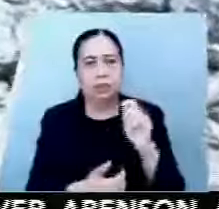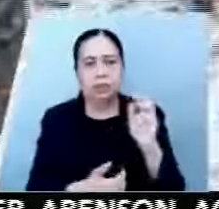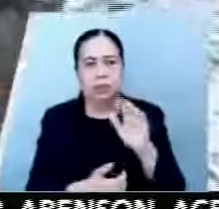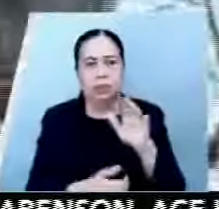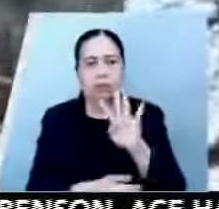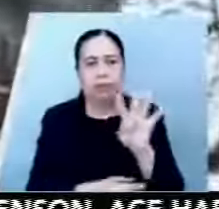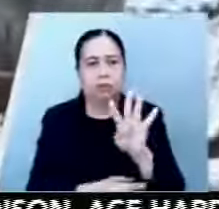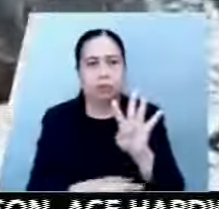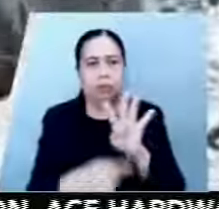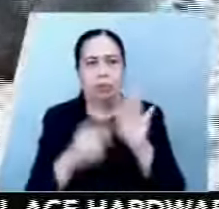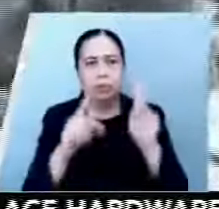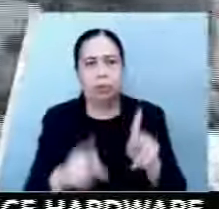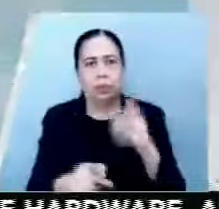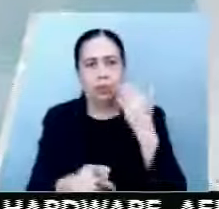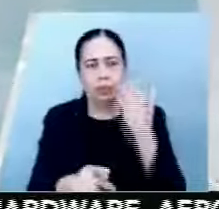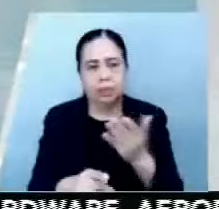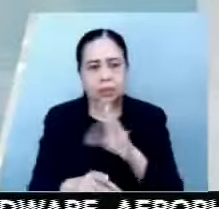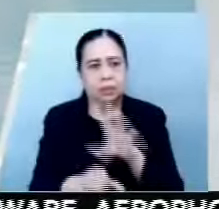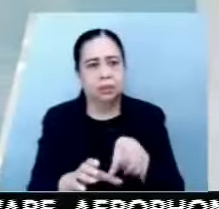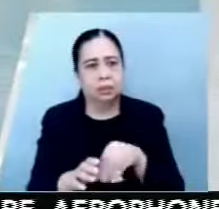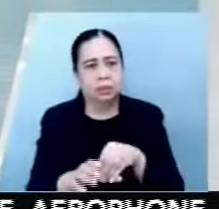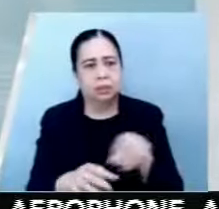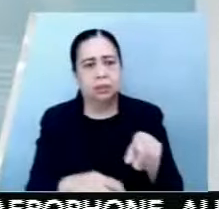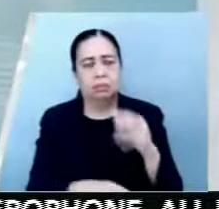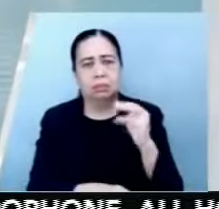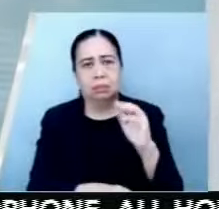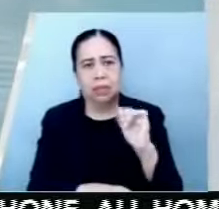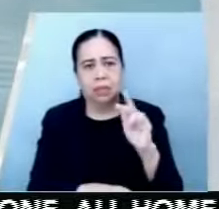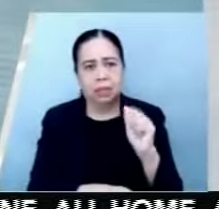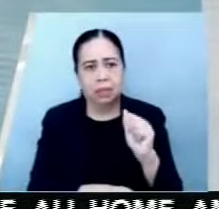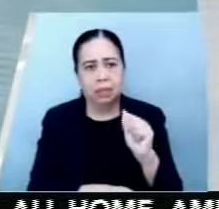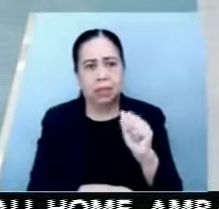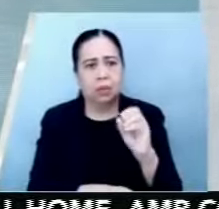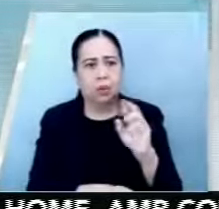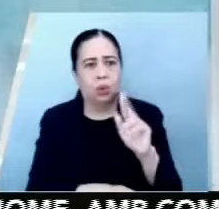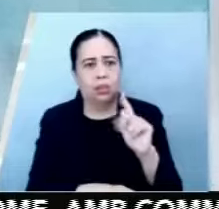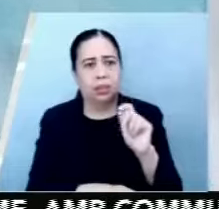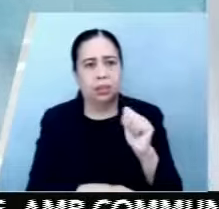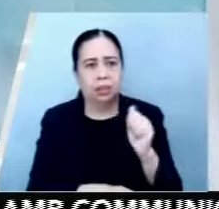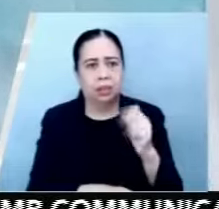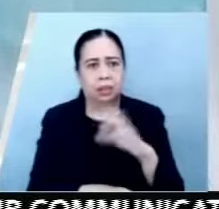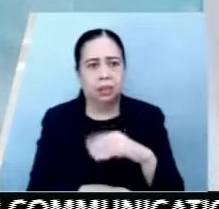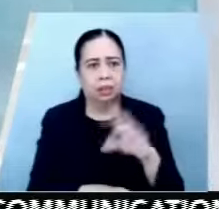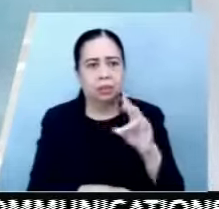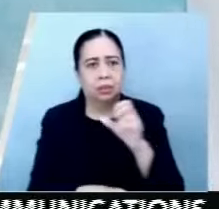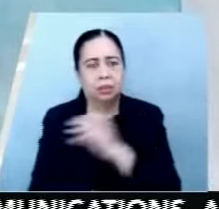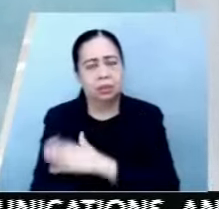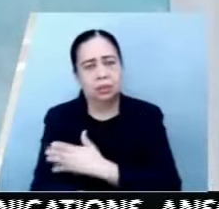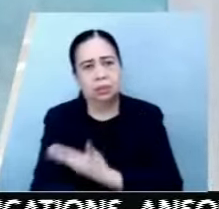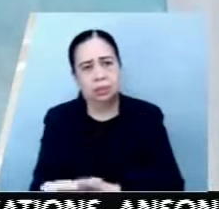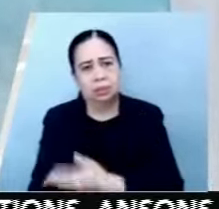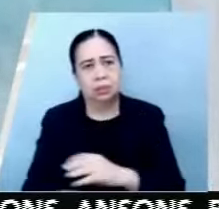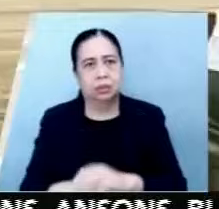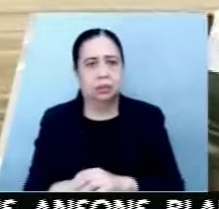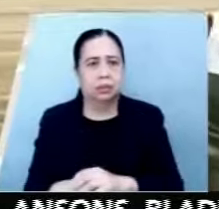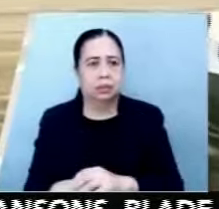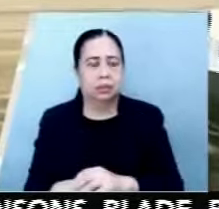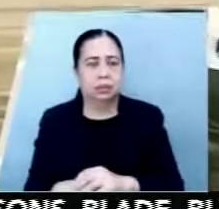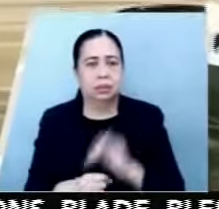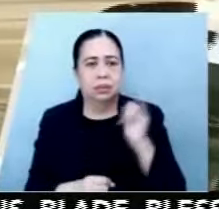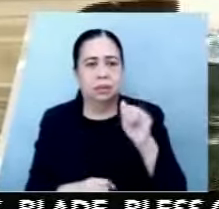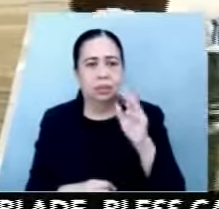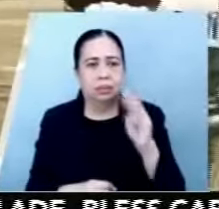nasawi. Kabilang dyan, sina Maika Ortega at ang 7 taong gulang na anak na si JM. Kwento